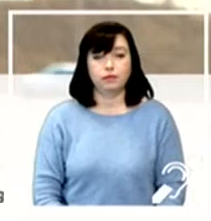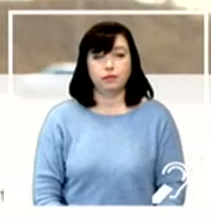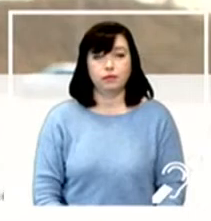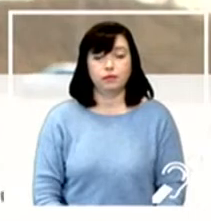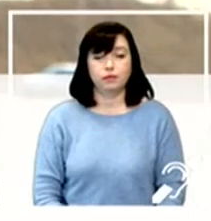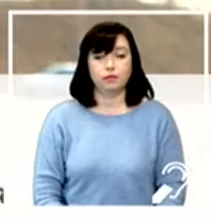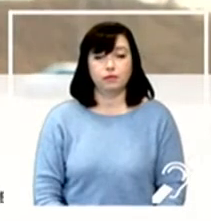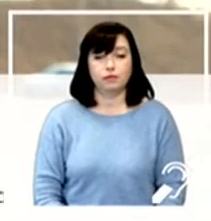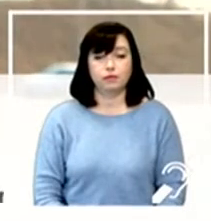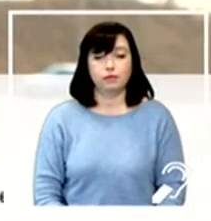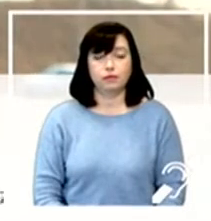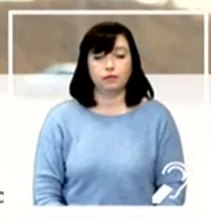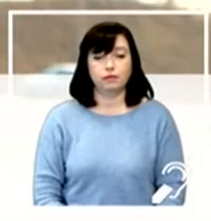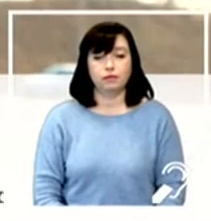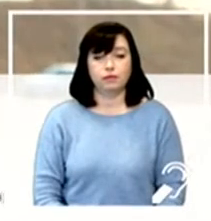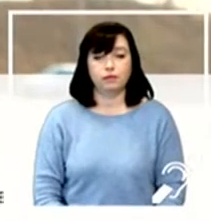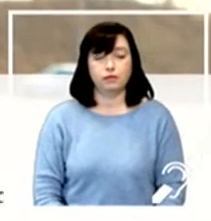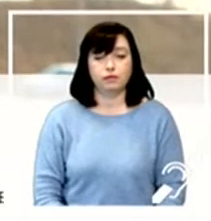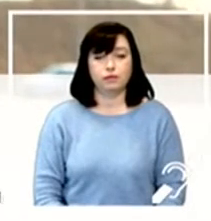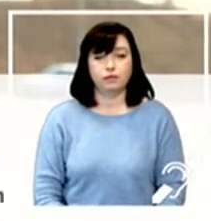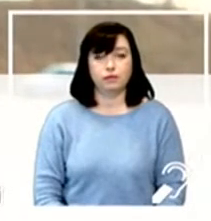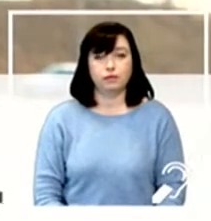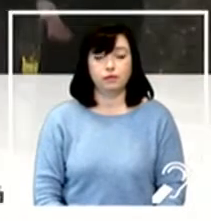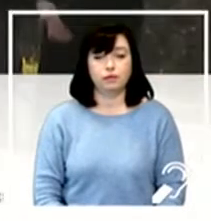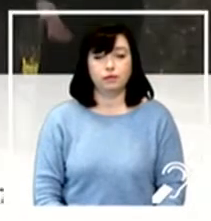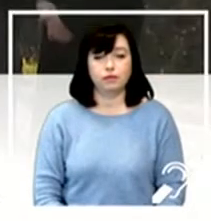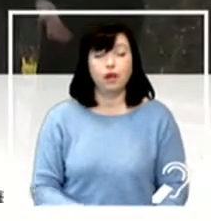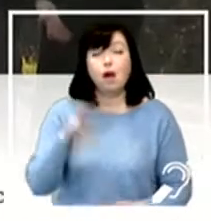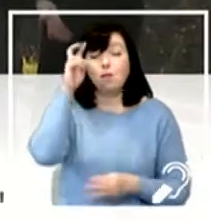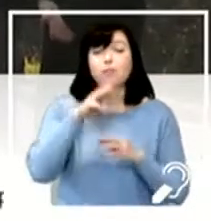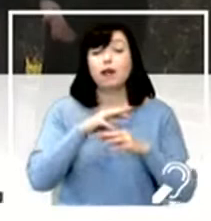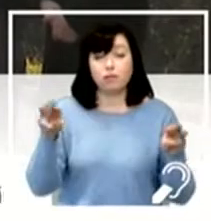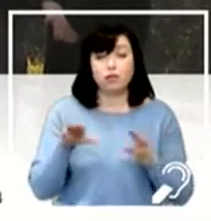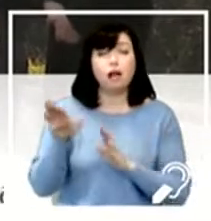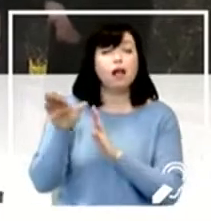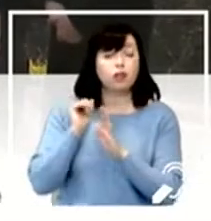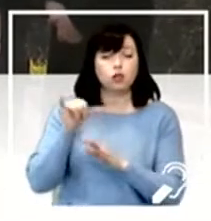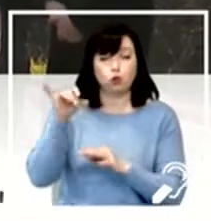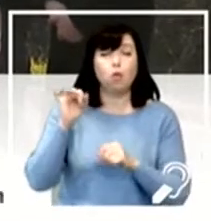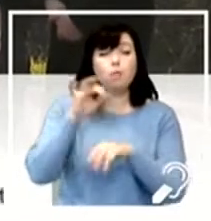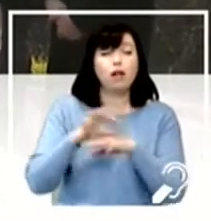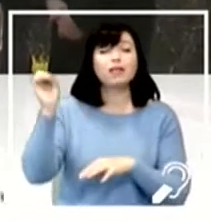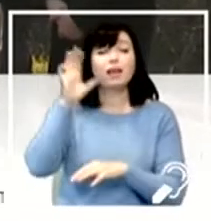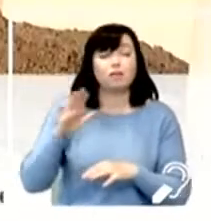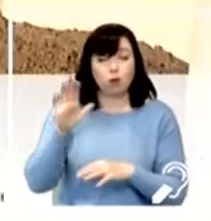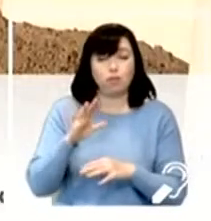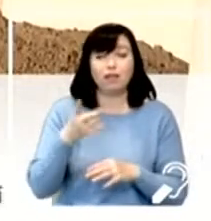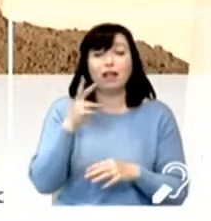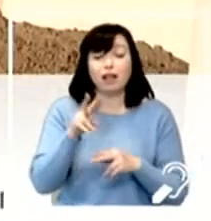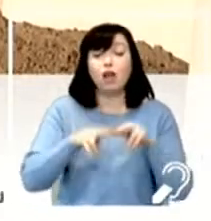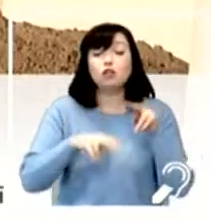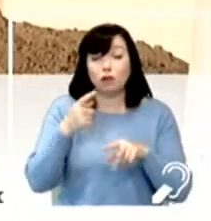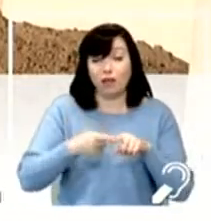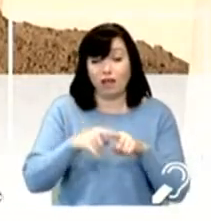your economy with that of the European countries. Guvernul s-a împrumutat de la Banca Europeană de Investiții pentru